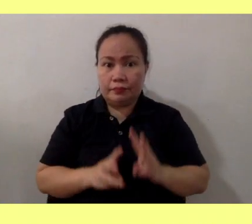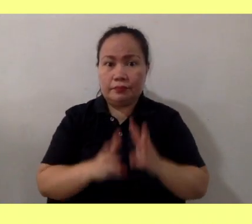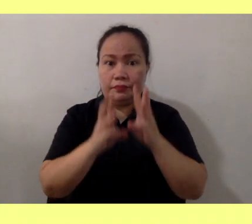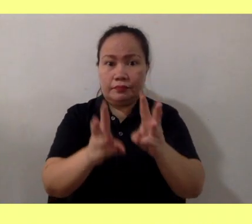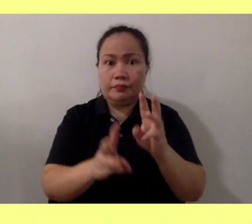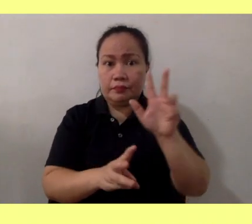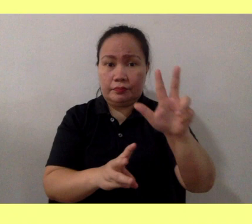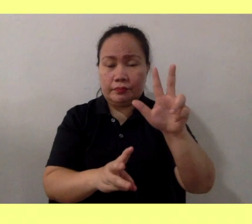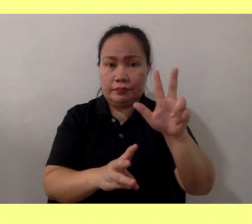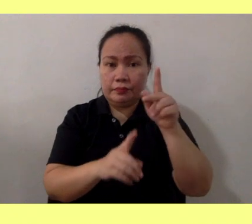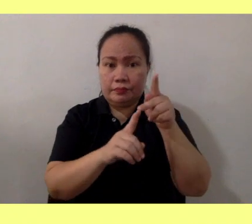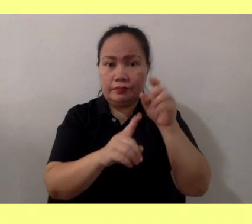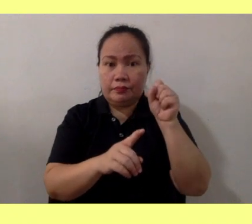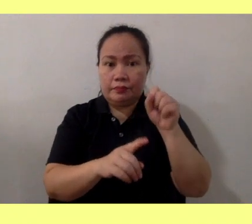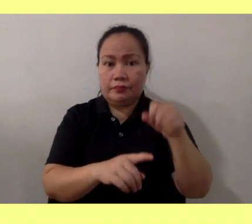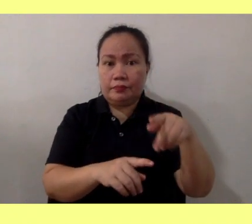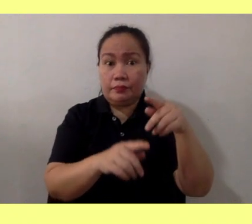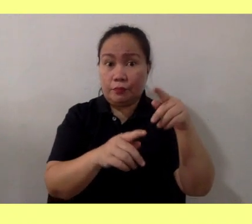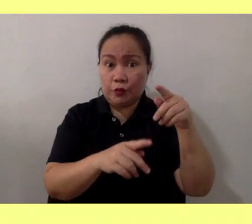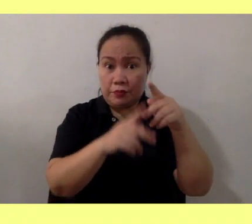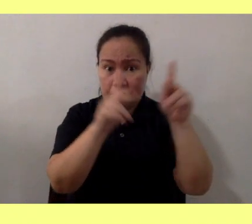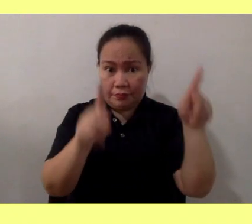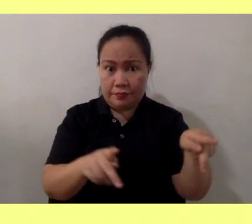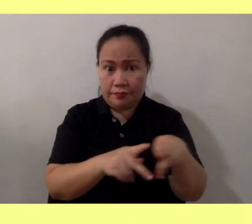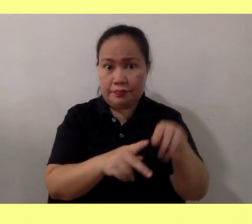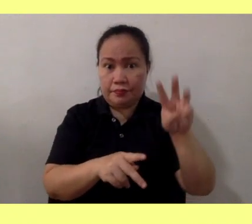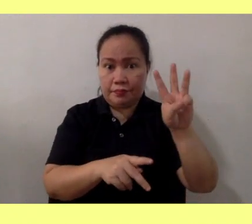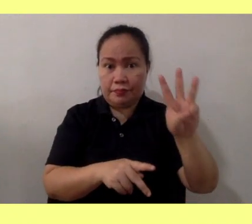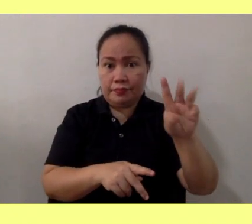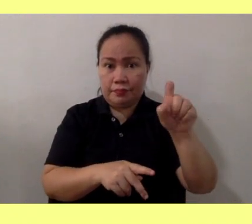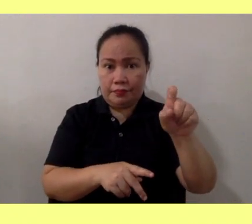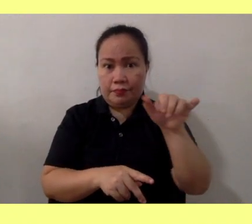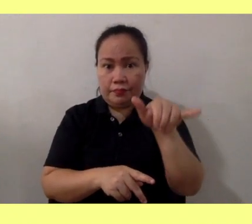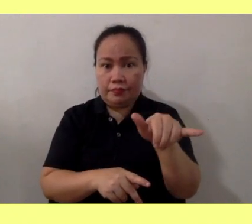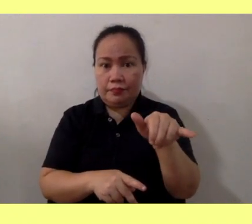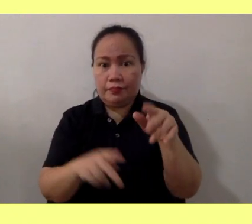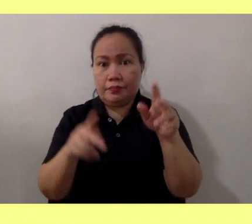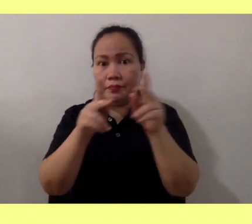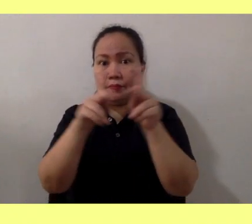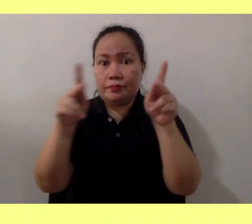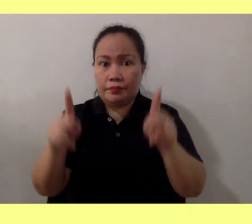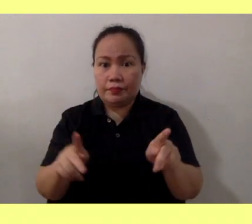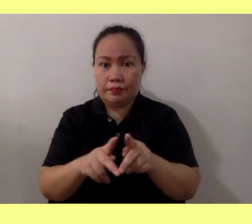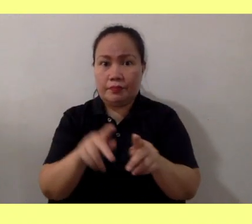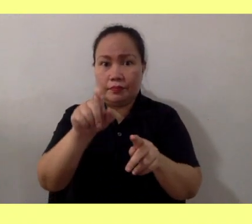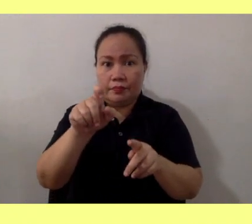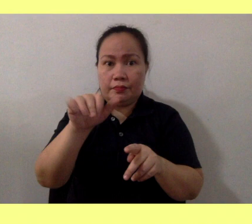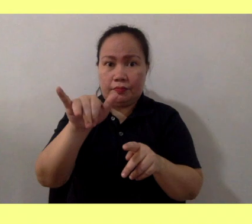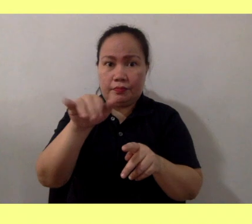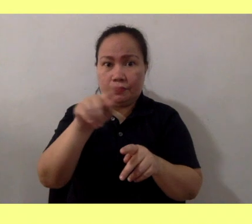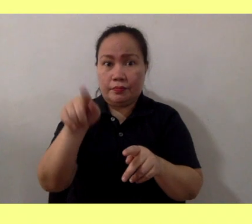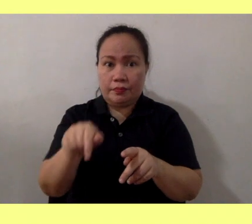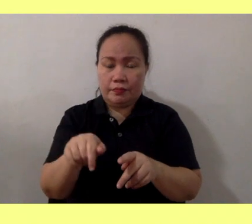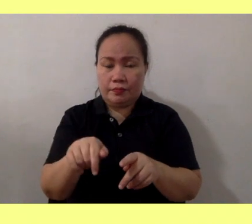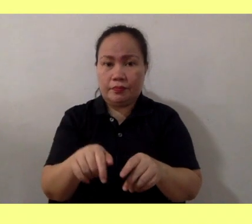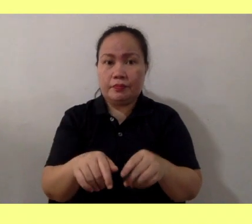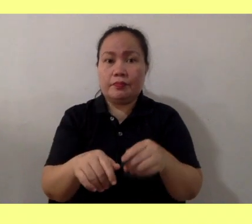siyang pangalanan in 3 points. So, pwedeng plane WXY, pwedeng plane